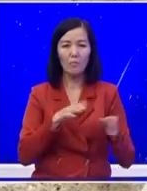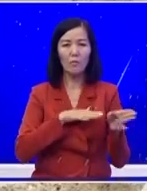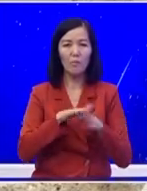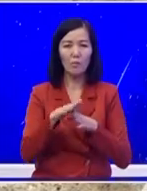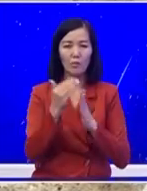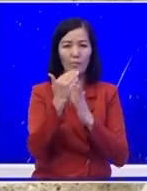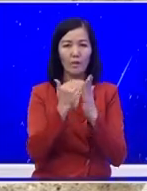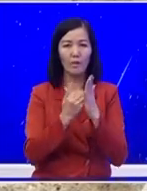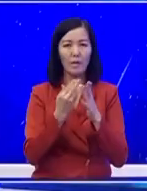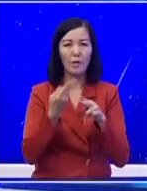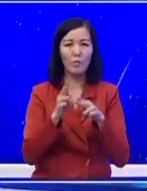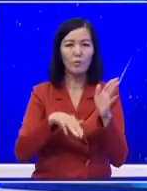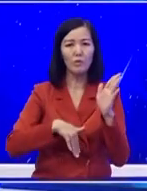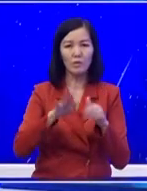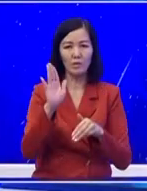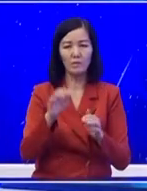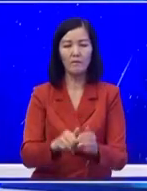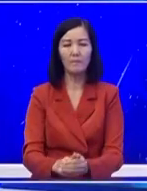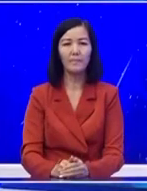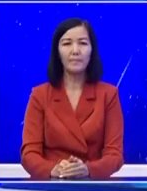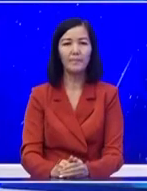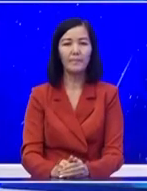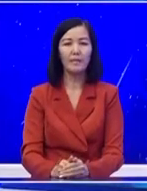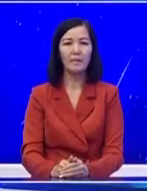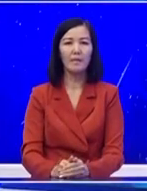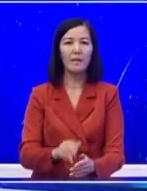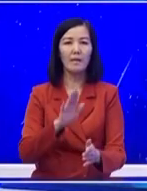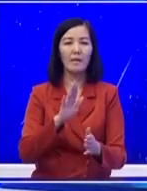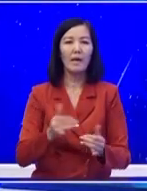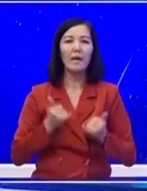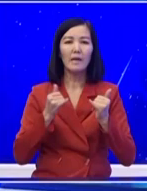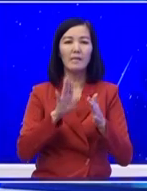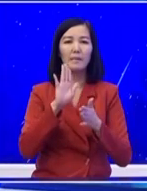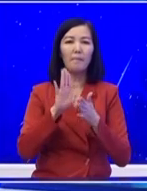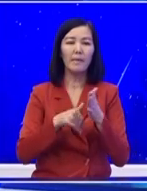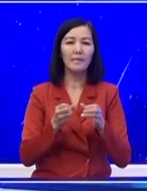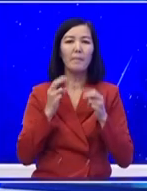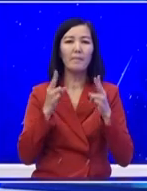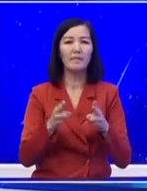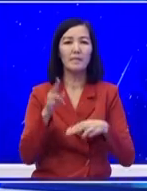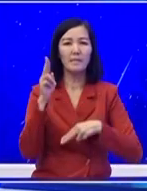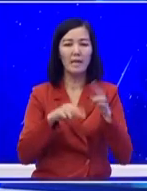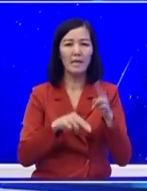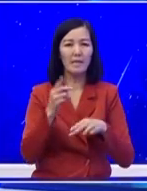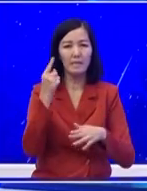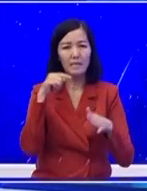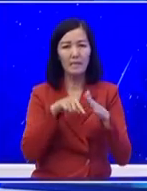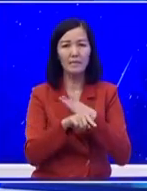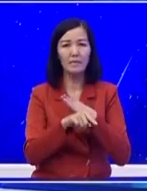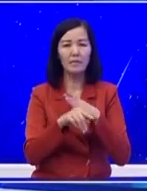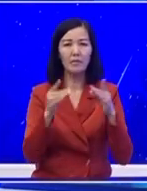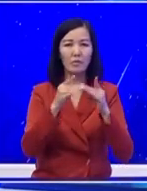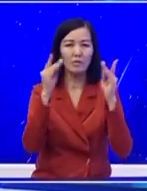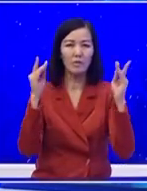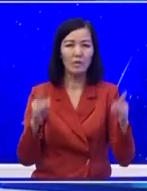ходом и очень качественно. Ради безопасности. Строительство наземного пешеходного перехода через